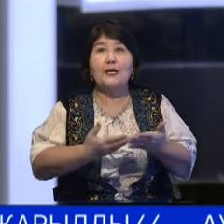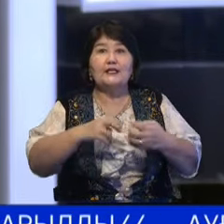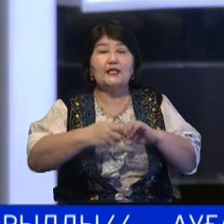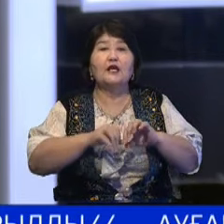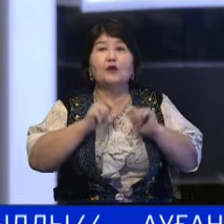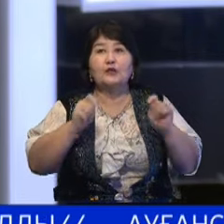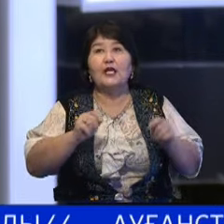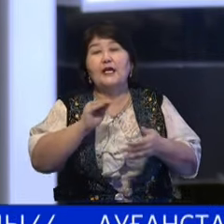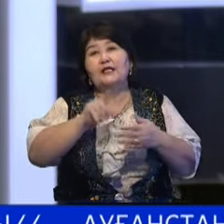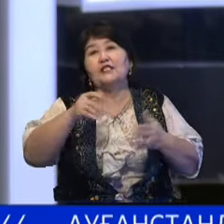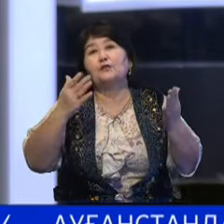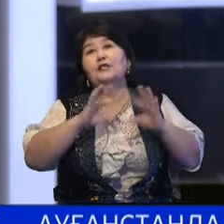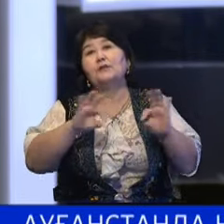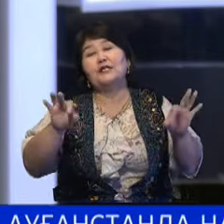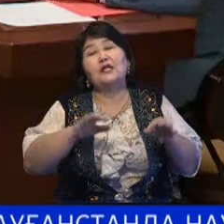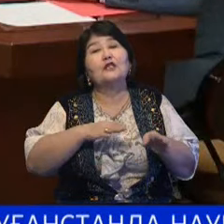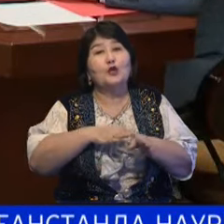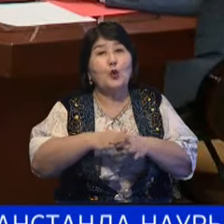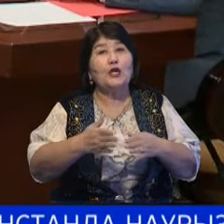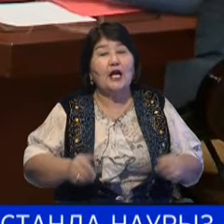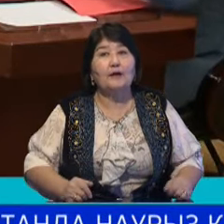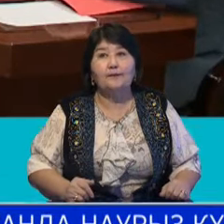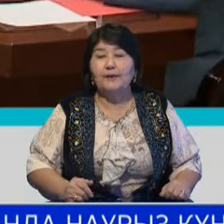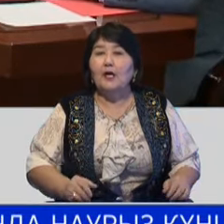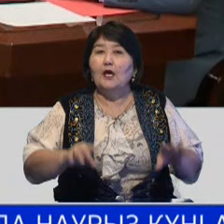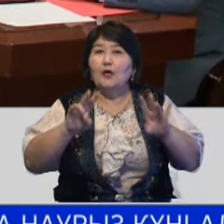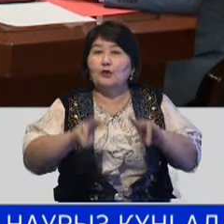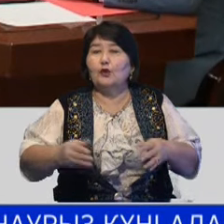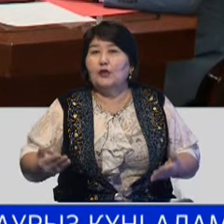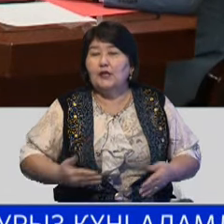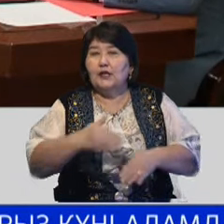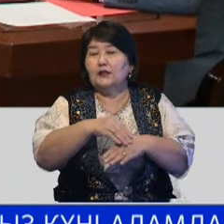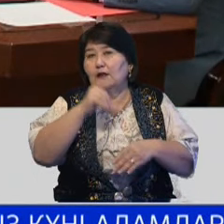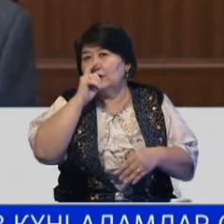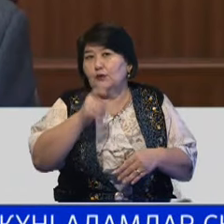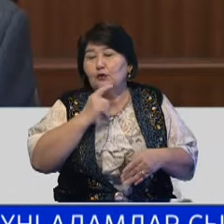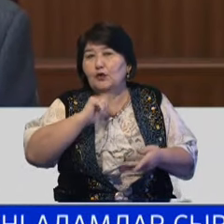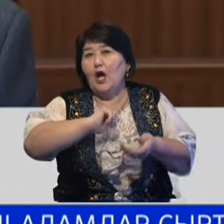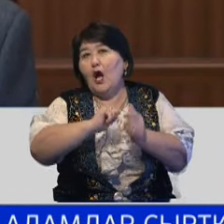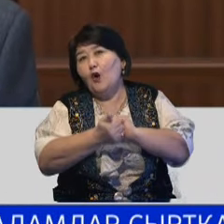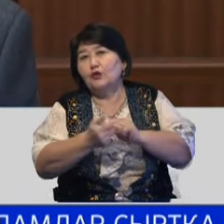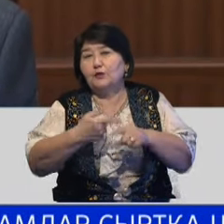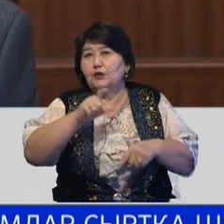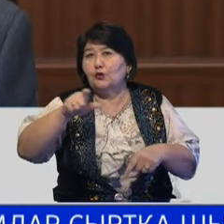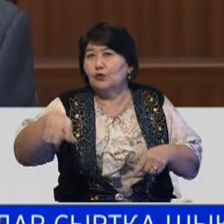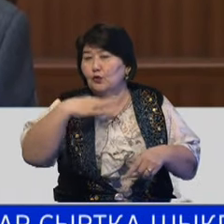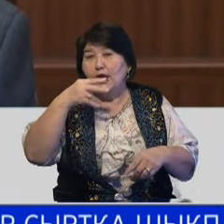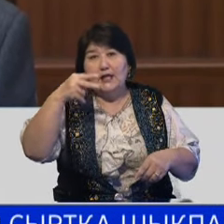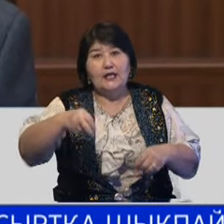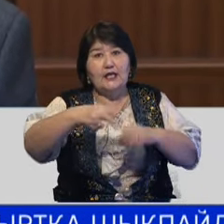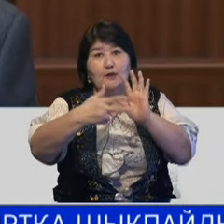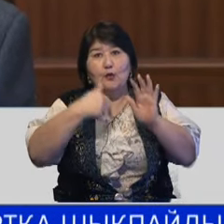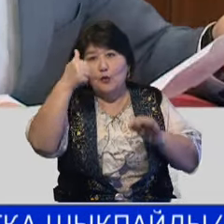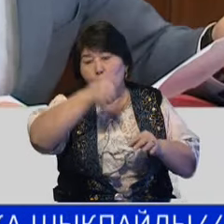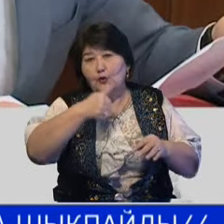қозғалды. Тілші бейнематериалында толығырақ. Тұрғылықты мекен жайы түсініксіз жағдайда ауысып кеткен тұрғын көп. Себебі